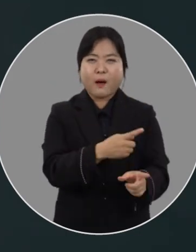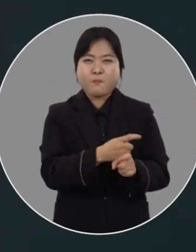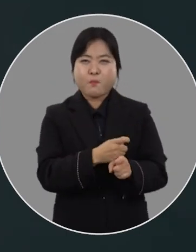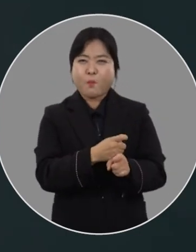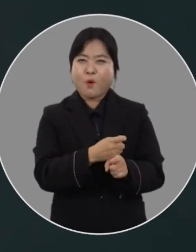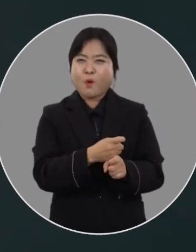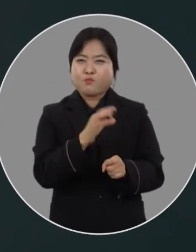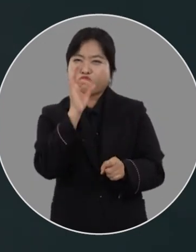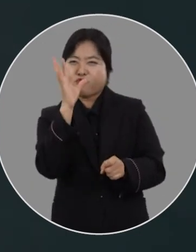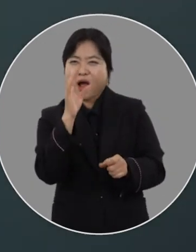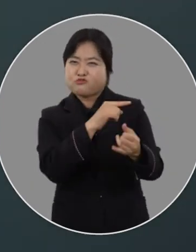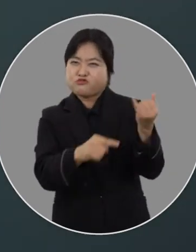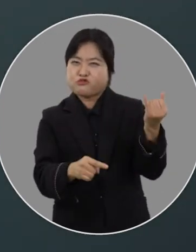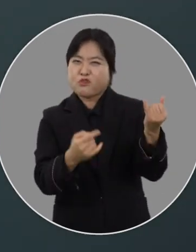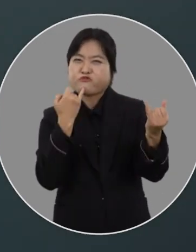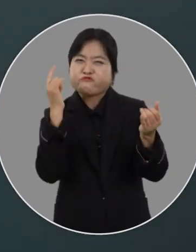없이 죽일 수 있는 사람들을 찾았습니다.